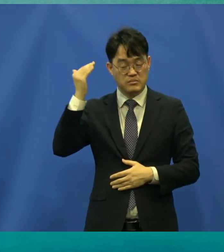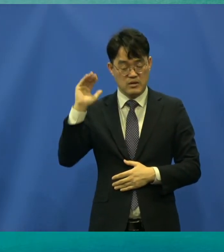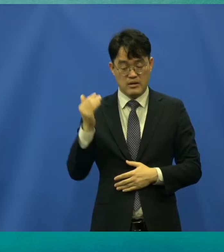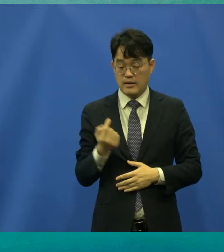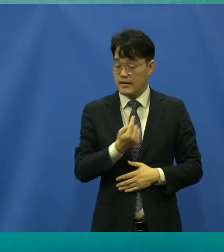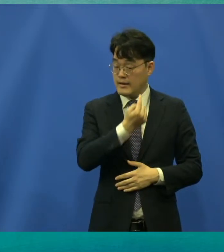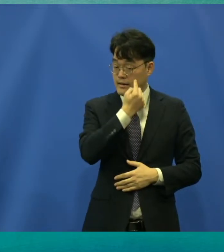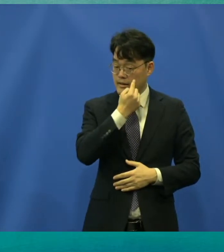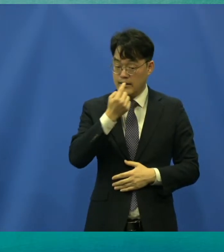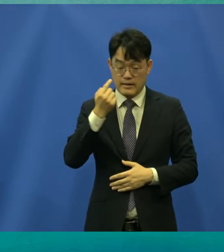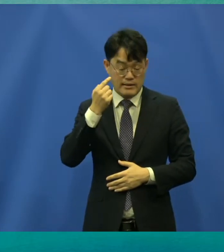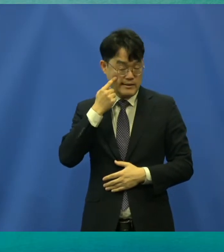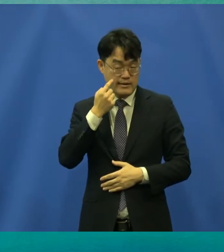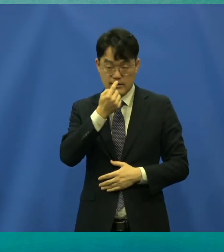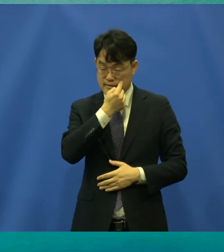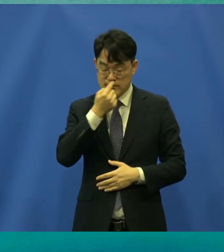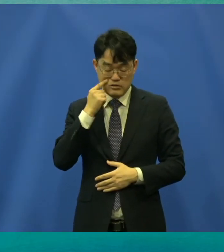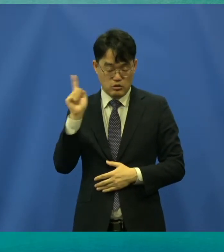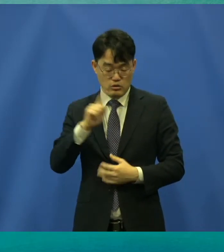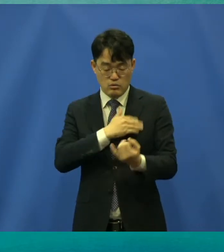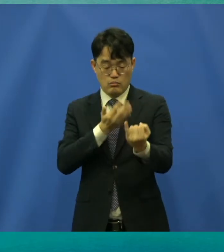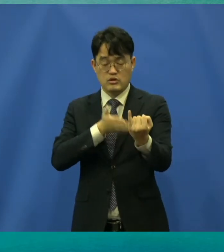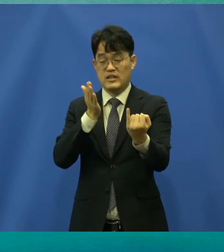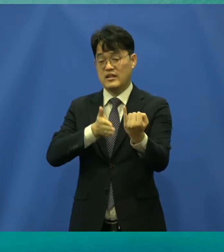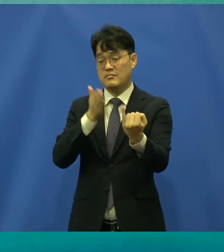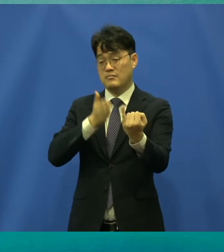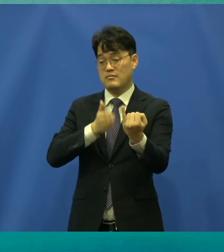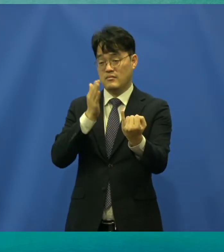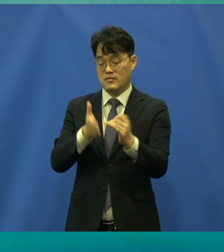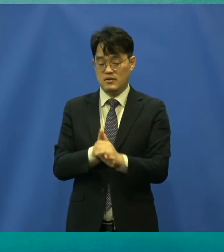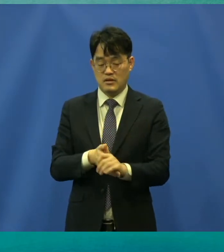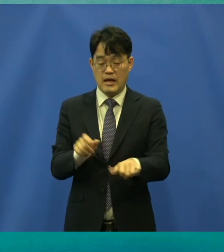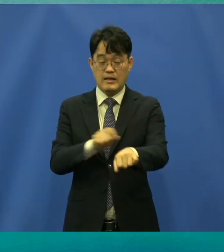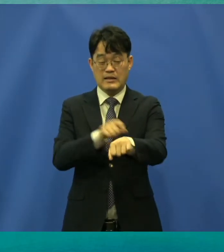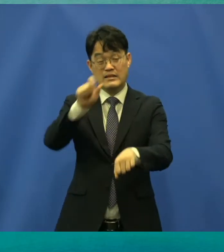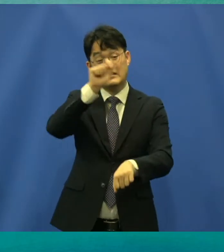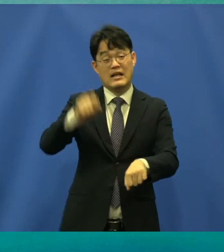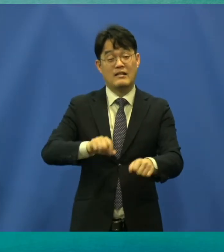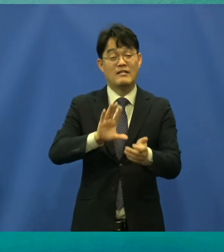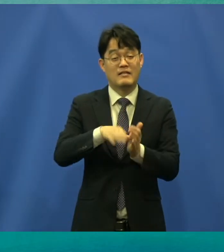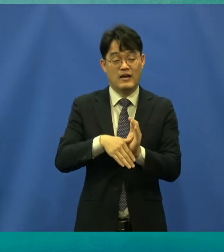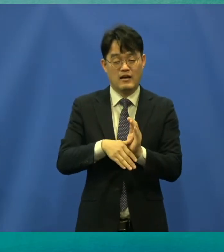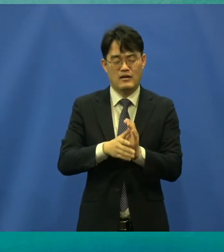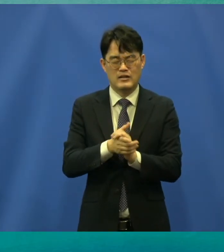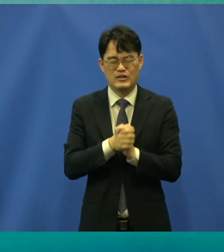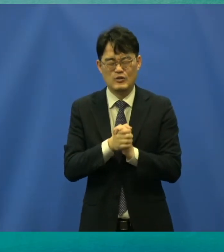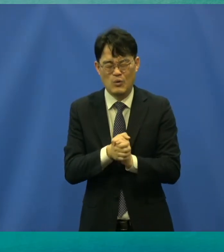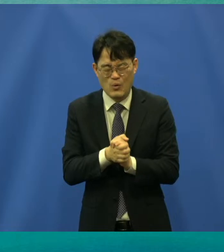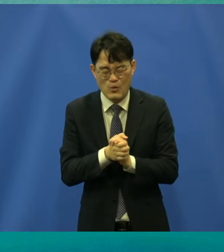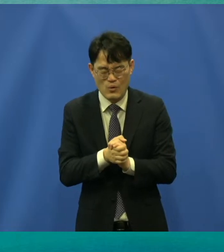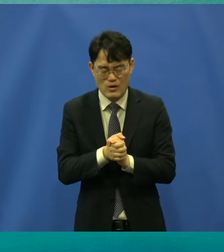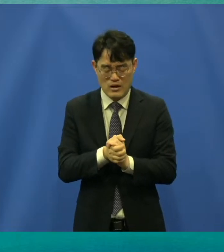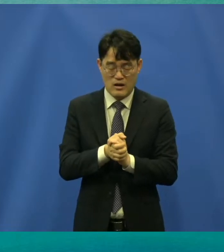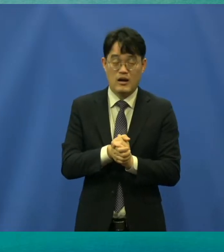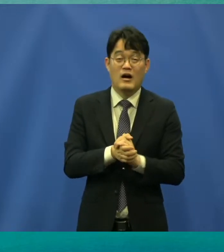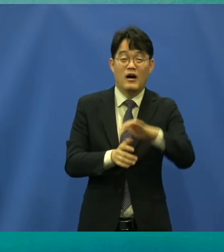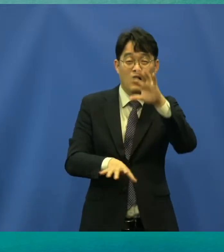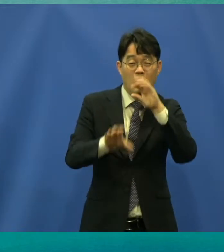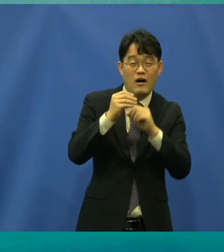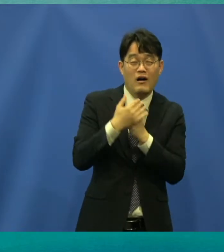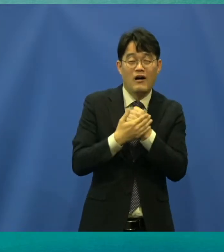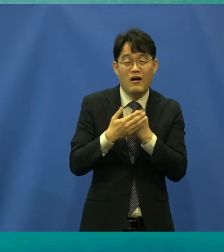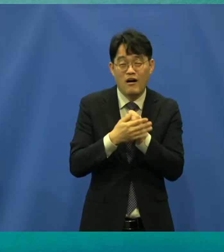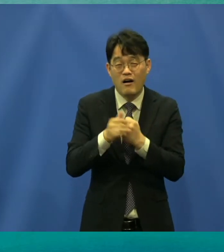때래요. 특세 때 기도하고 말씀을 받고 기도하는데 막 강단에서 기도하는데 갑자기 그냥 그